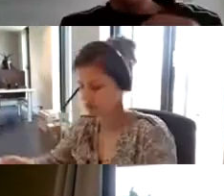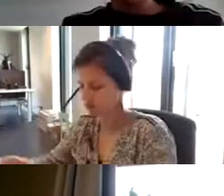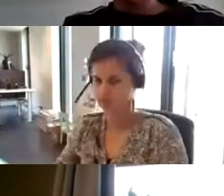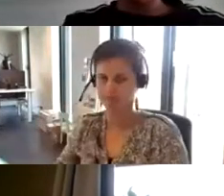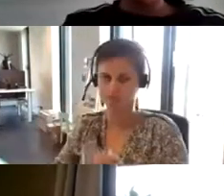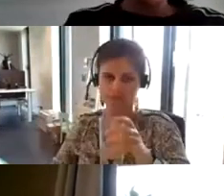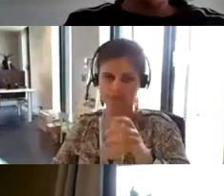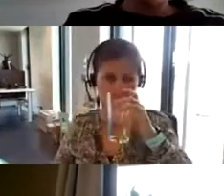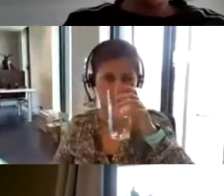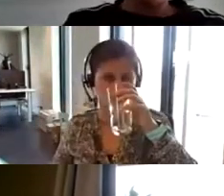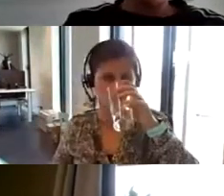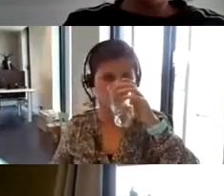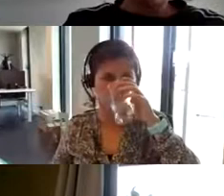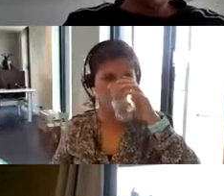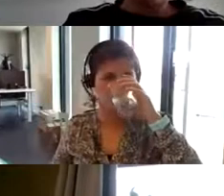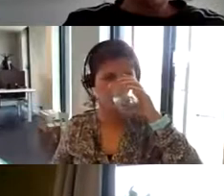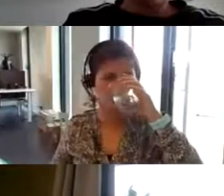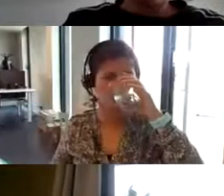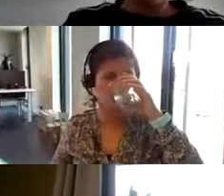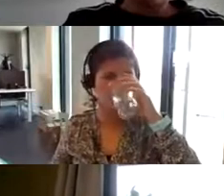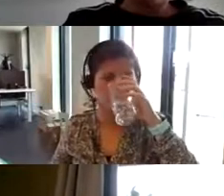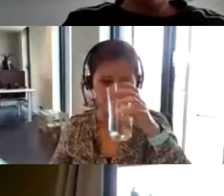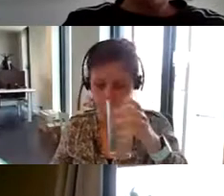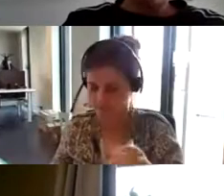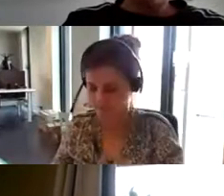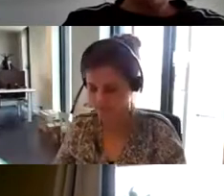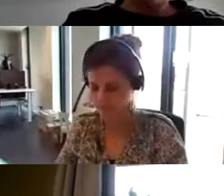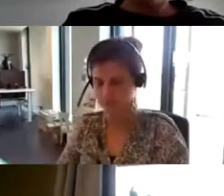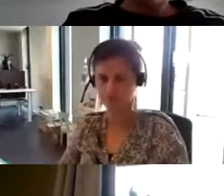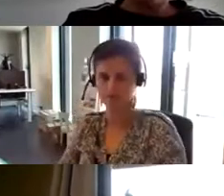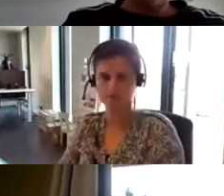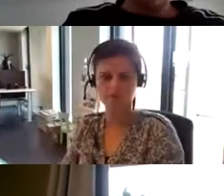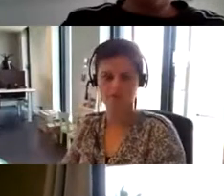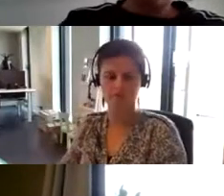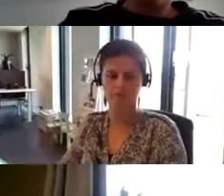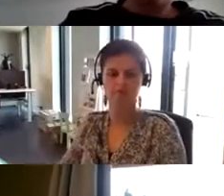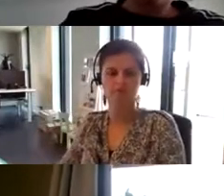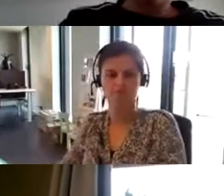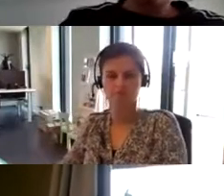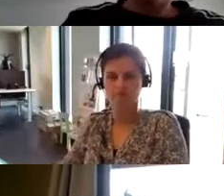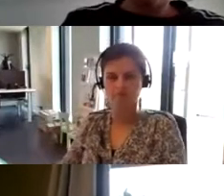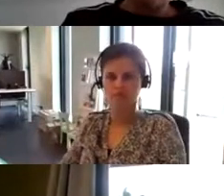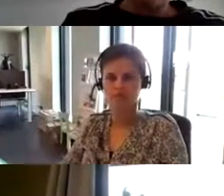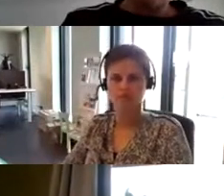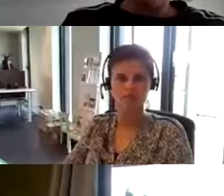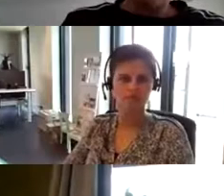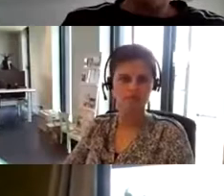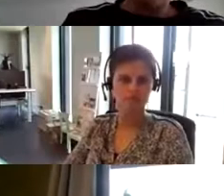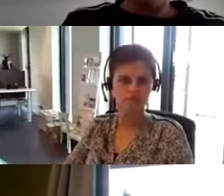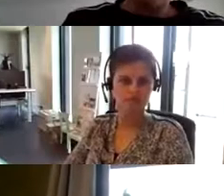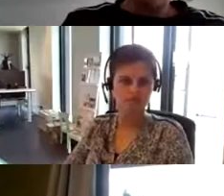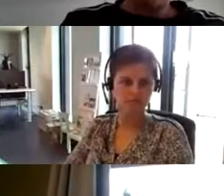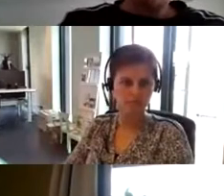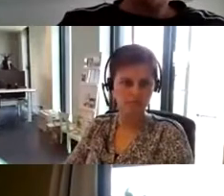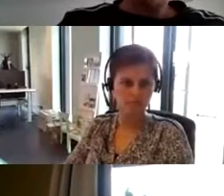is om de mensen zo snel mogelijk in de bubbel te krijgen. Kun je dat goed organiseren in je inkom, dat je die bubbels uit elkaar haalt, dan